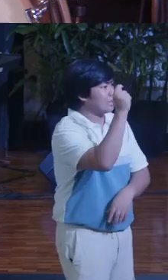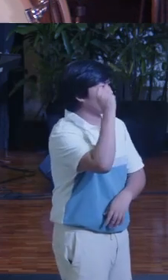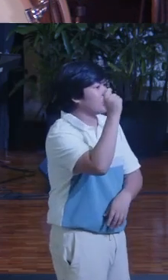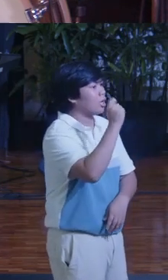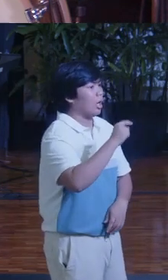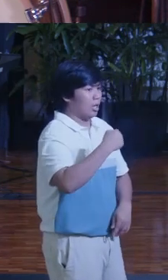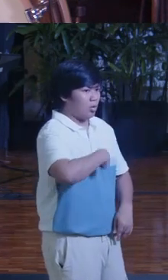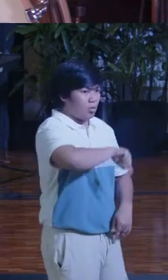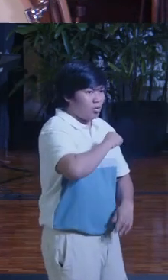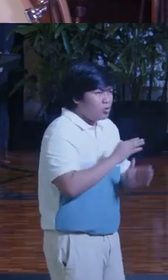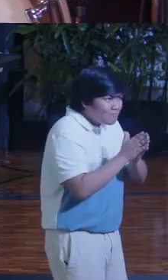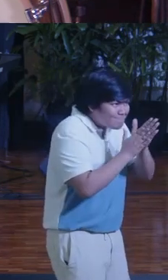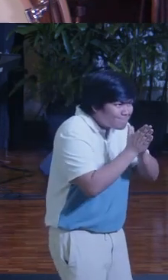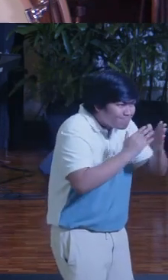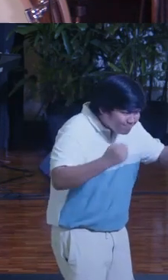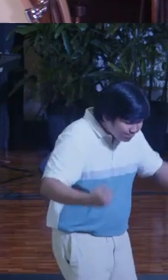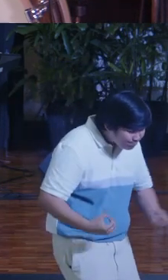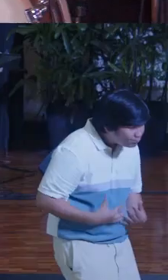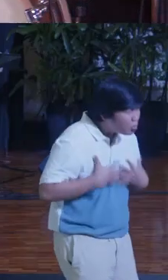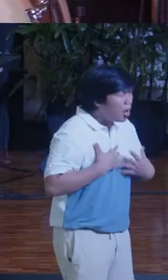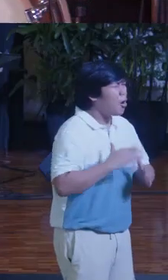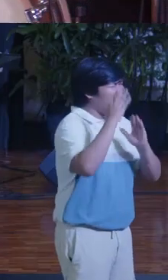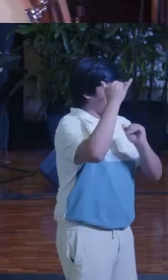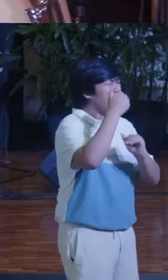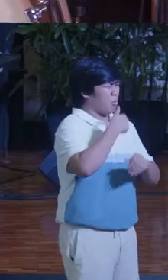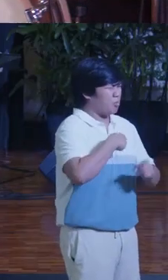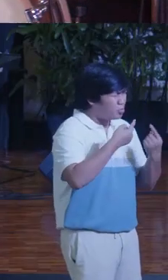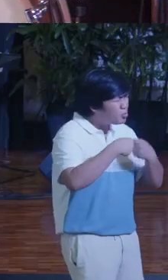tayo naiinganyo. Oo nga, no? Sana ako rin.